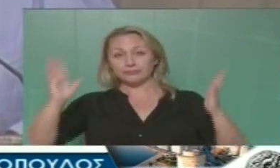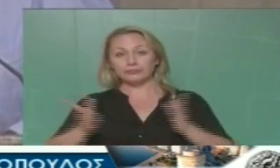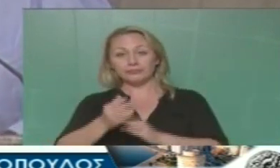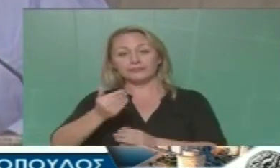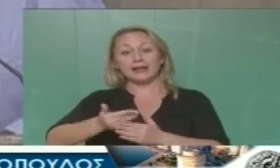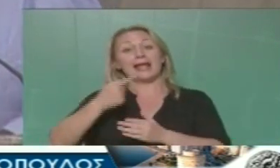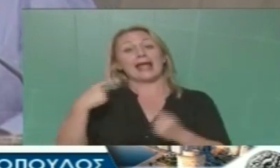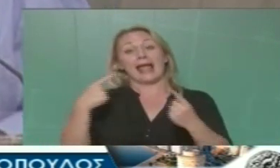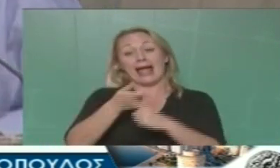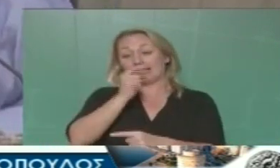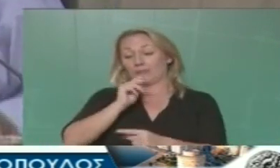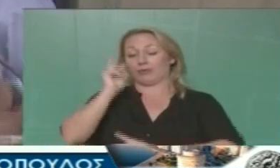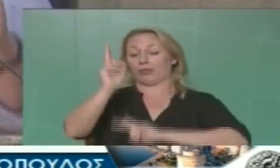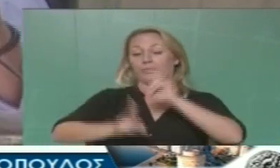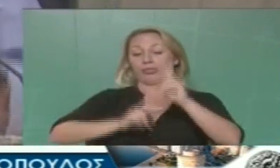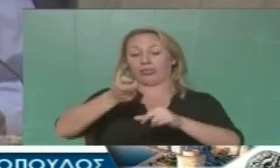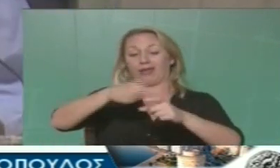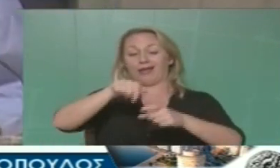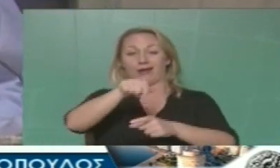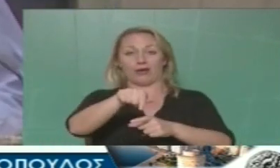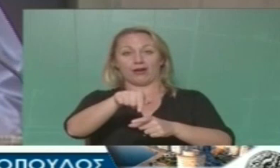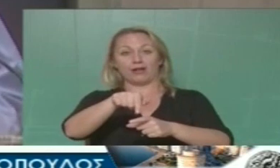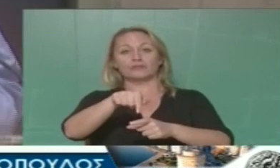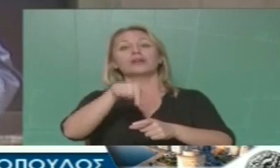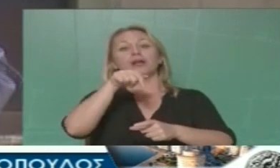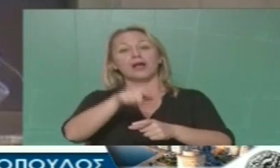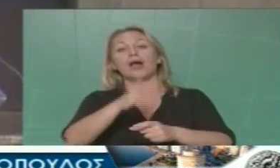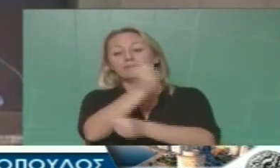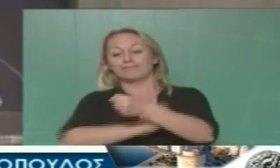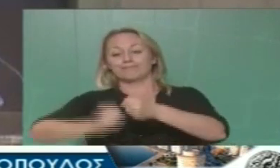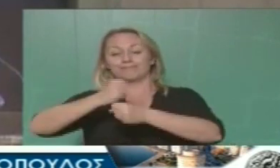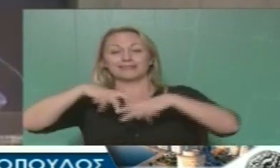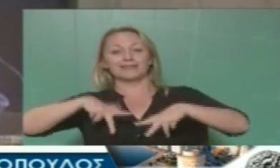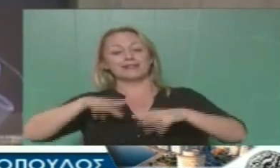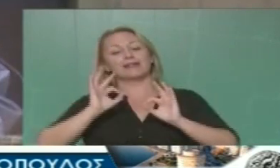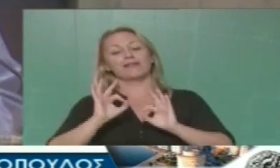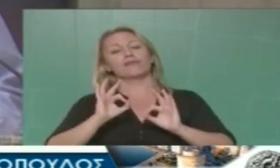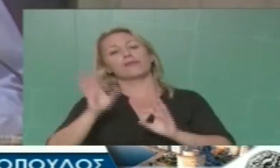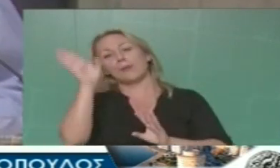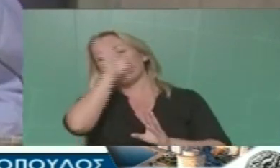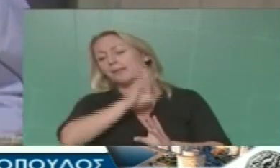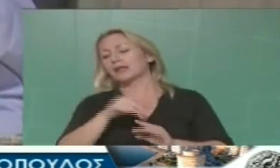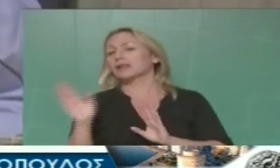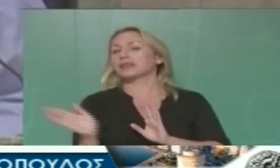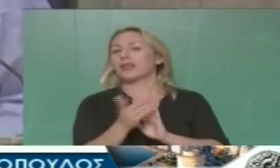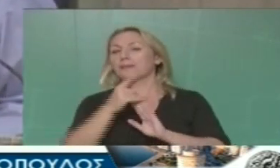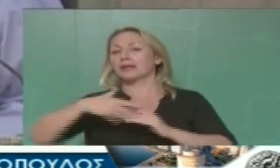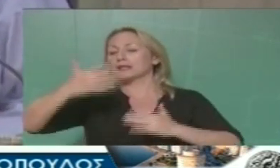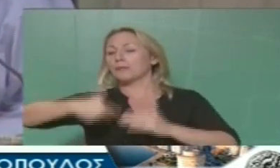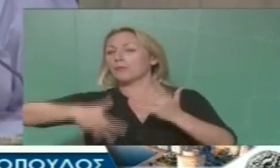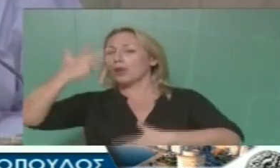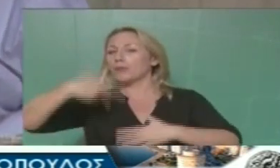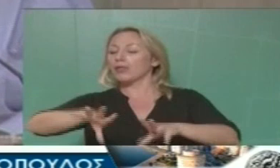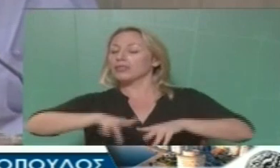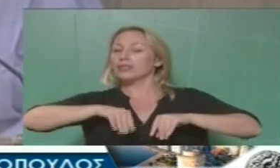ως αντιπολίτευση να κατήγγειλε τους εργολάβους, μετά όμως τους καλόπιανε, έκανε τα στραβά μάτια, συνενούσε στην εκτόξευση των προϋπολογισμών και